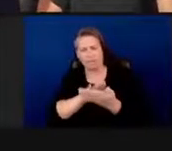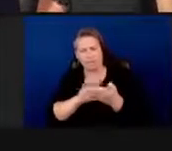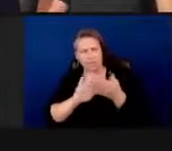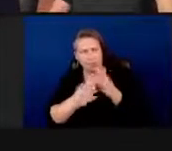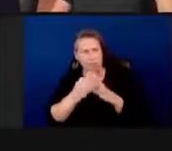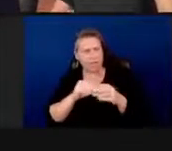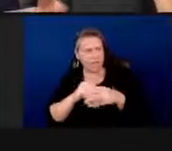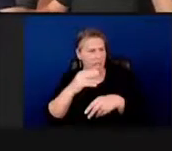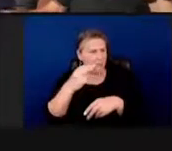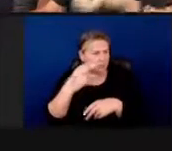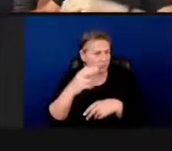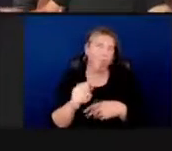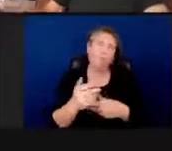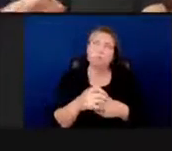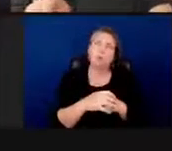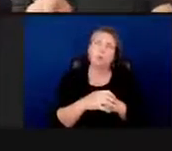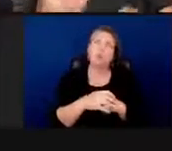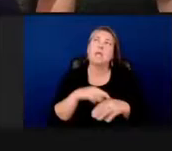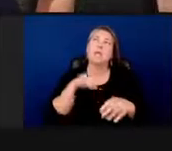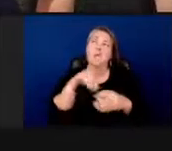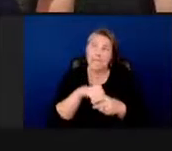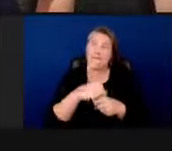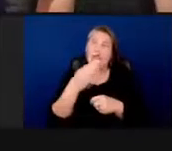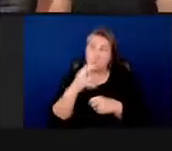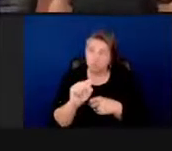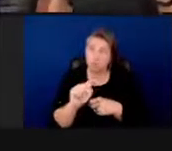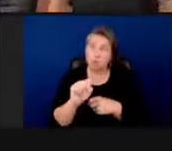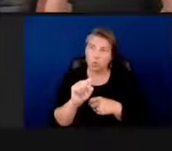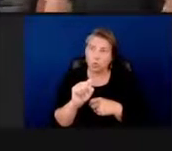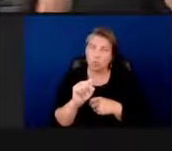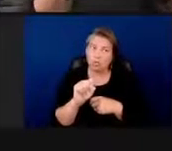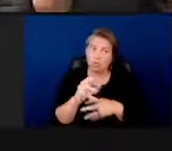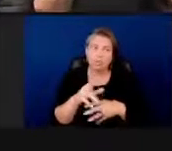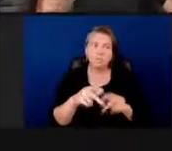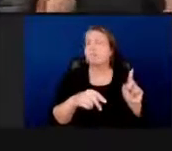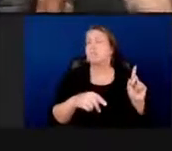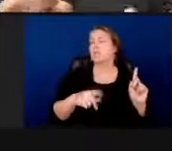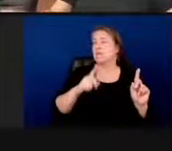جزء من هذه المدارس، أكانت مدارس ثانوية أو متوسطة.